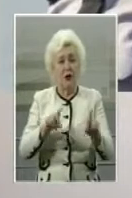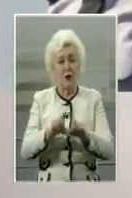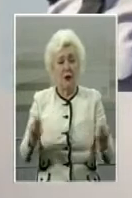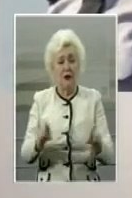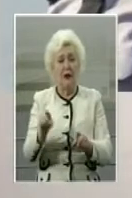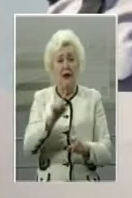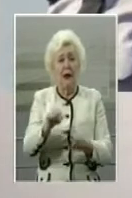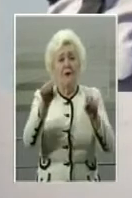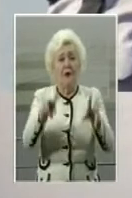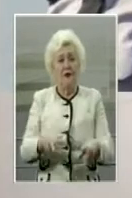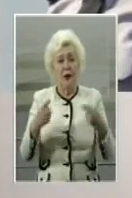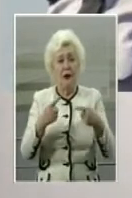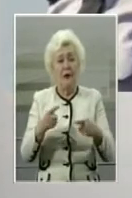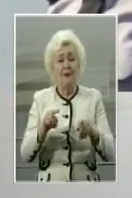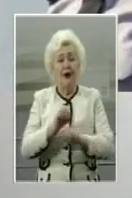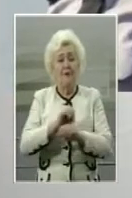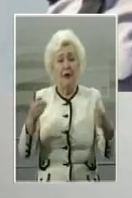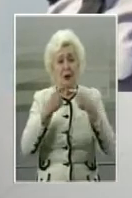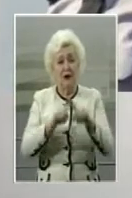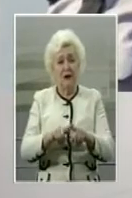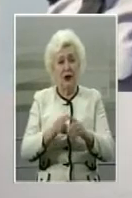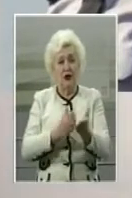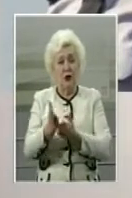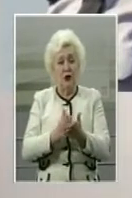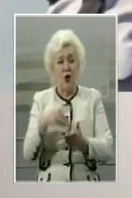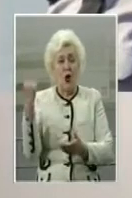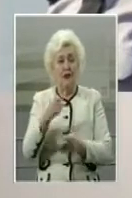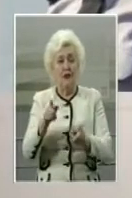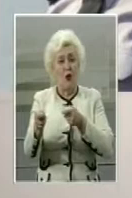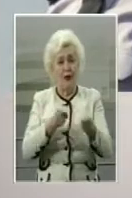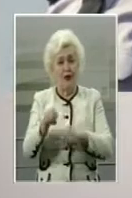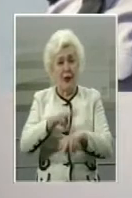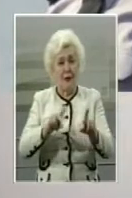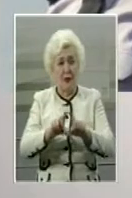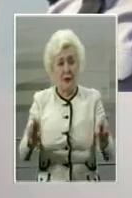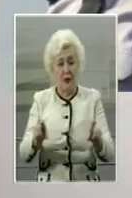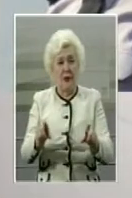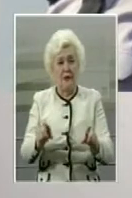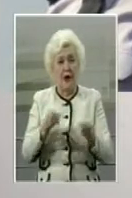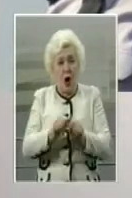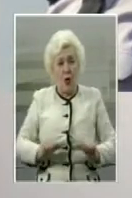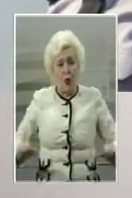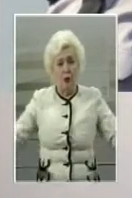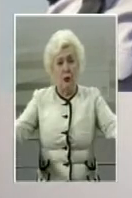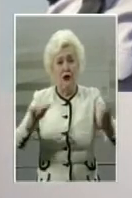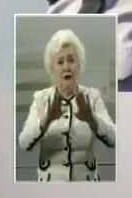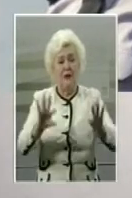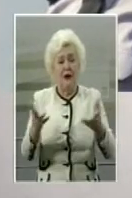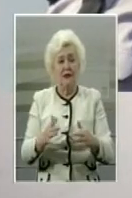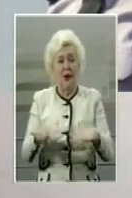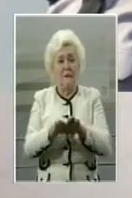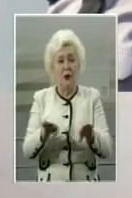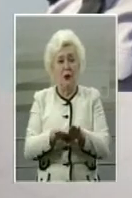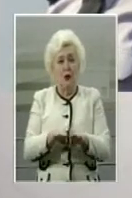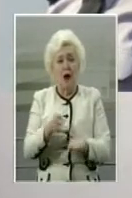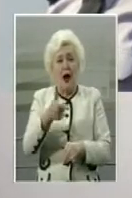та фахівці вибухотехнічної служби обласного главку поліції. Поліцейські оточили місце події, Предмет, схожий